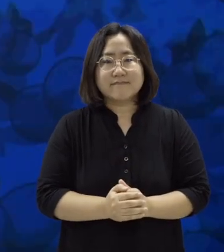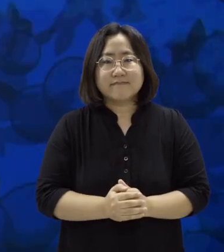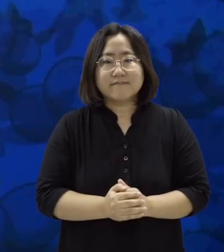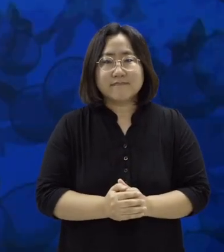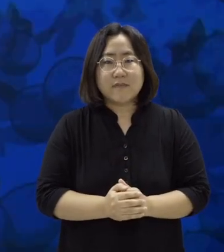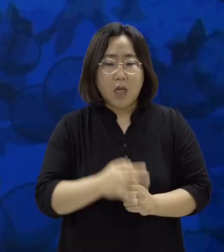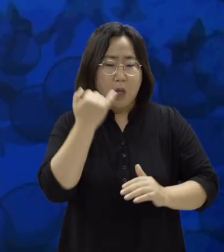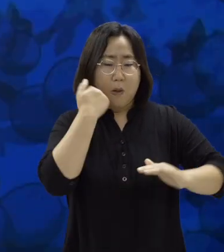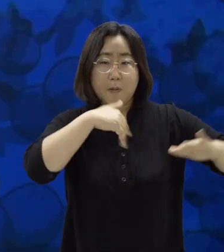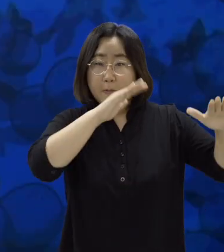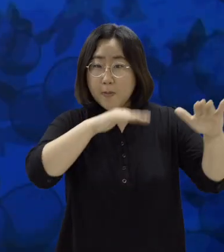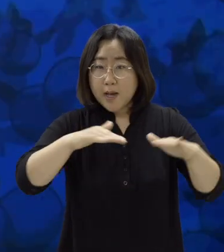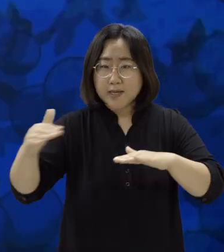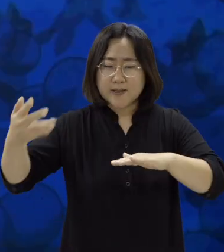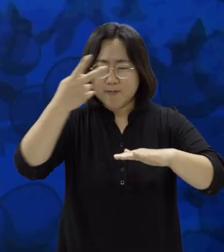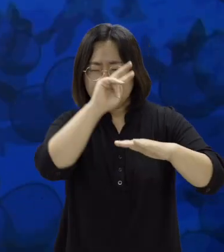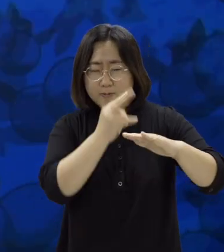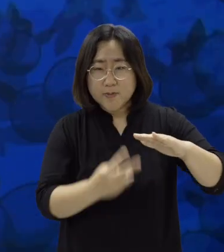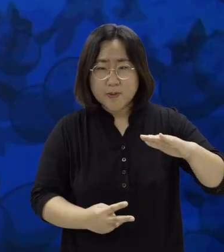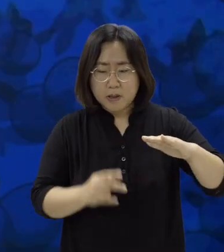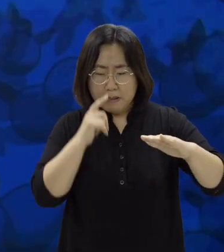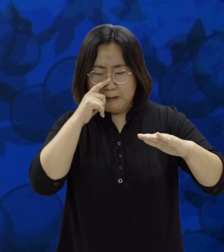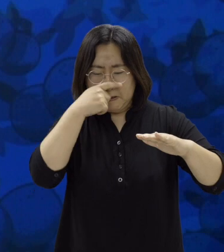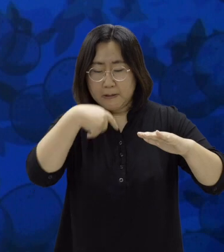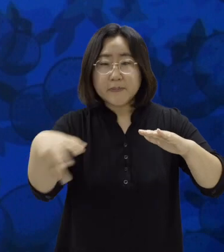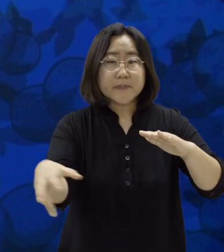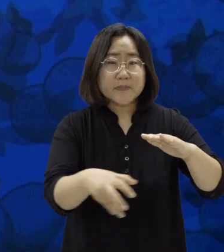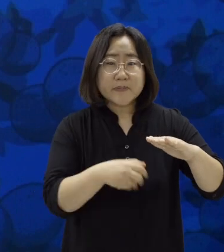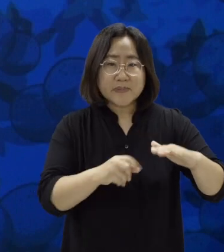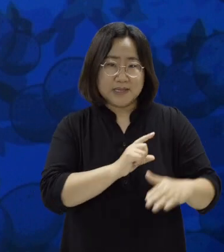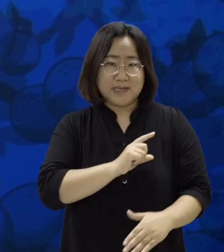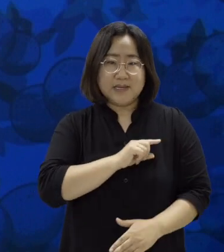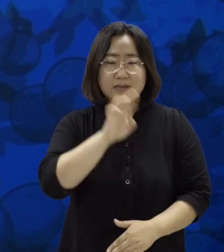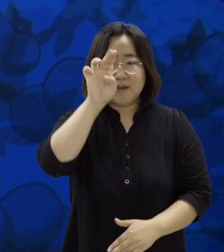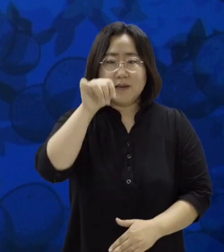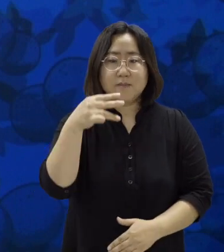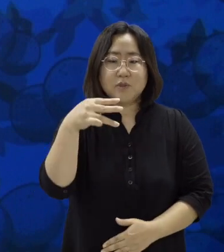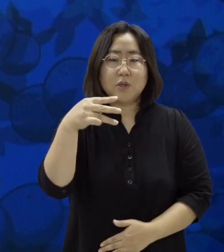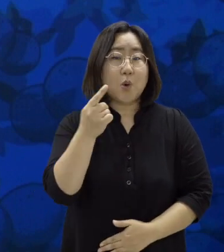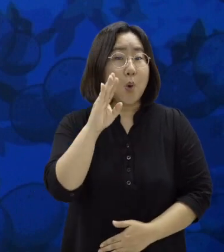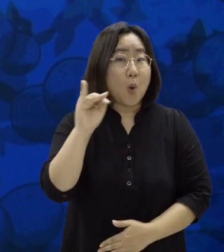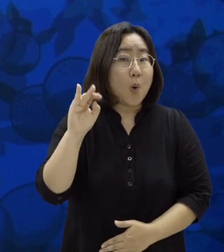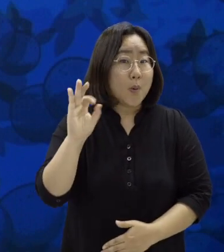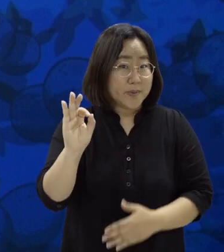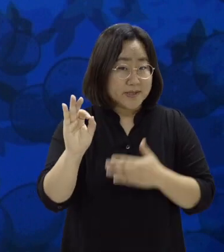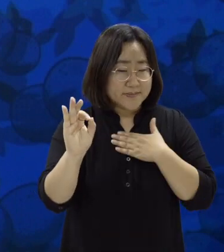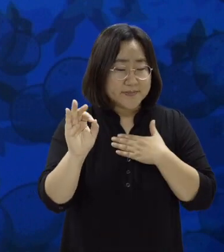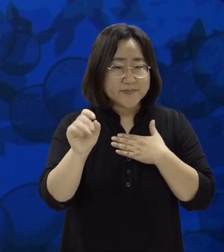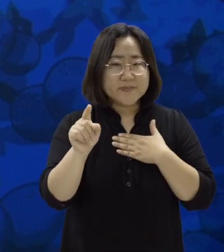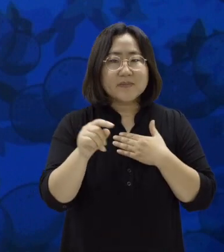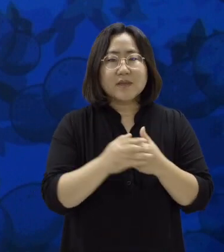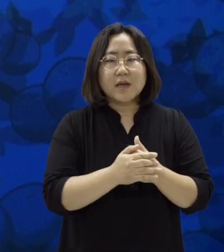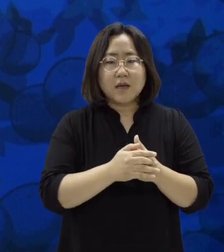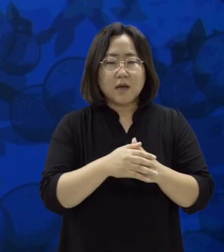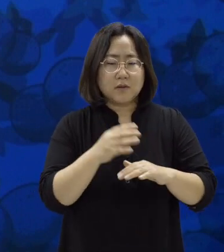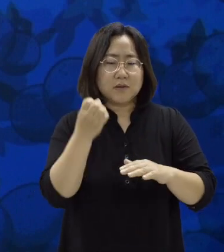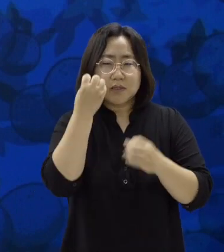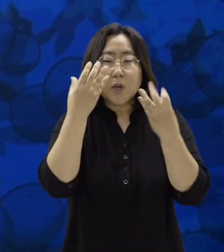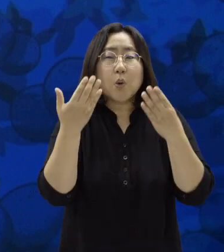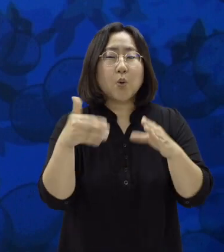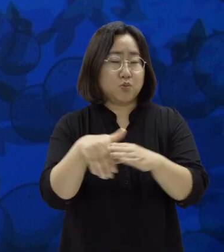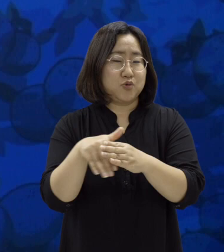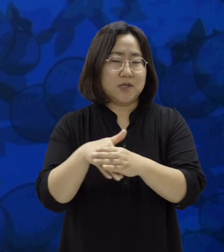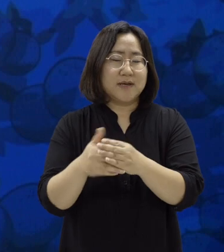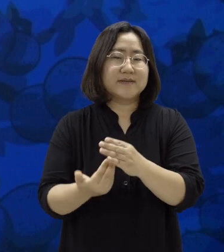바다에서 다이빙을 하며 해양 쓰레기를 줍는다는 플로빙, 들어보셨나요? 달라진 다이빙 문화인데요.